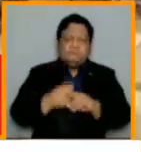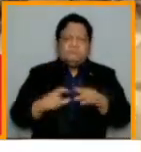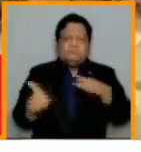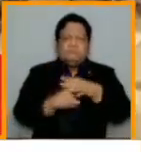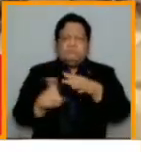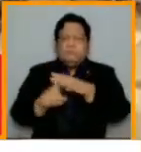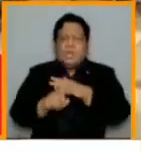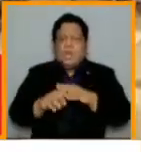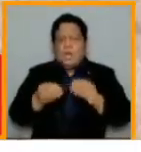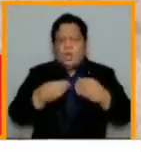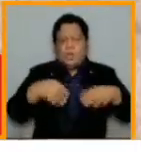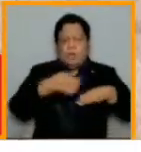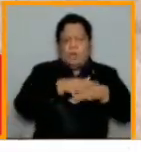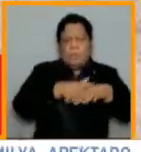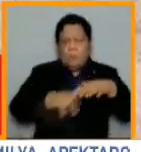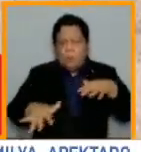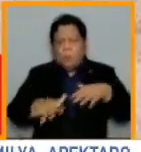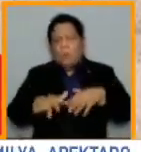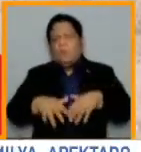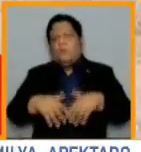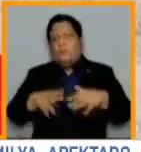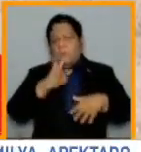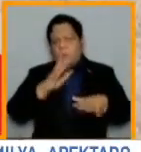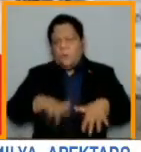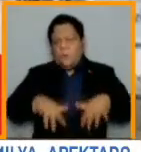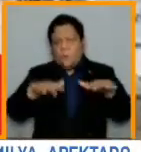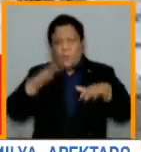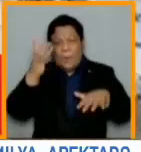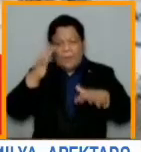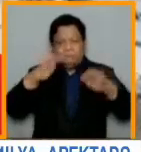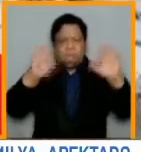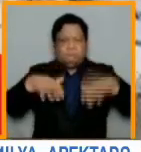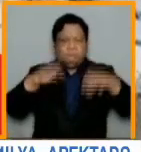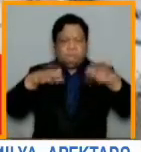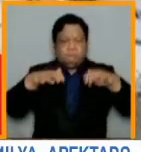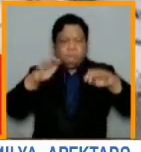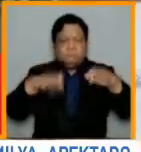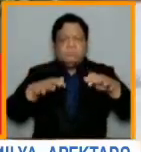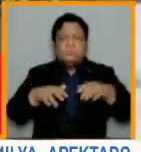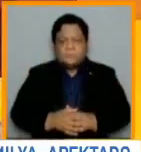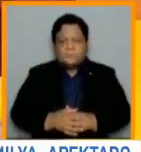sa malalakas na ulan. Patuloy ang paghanap sa mga residenteng nawawala.